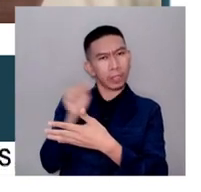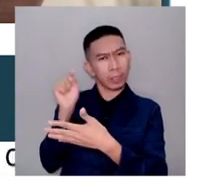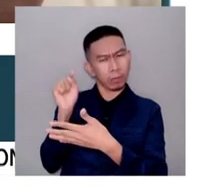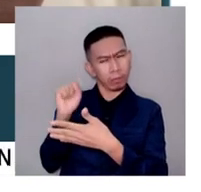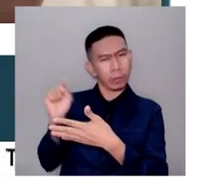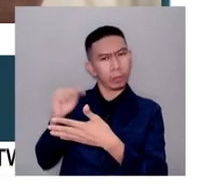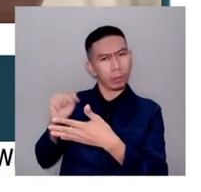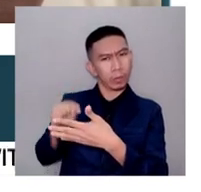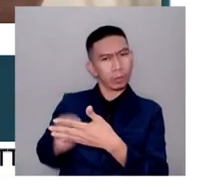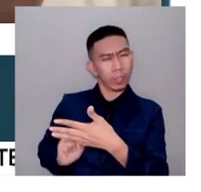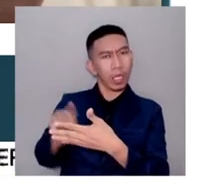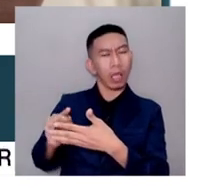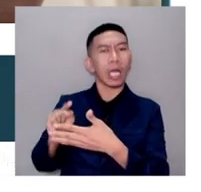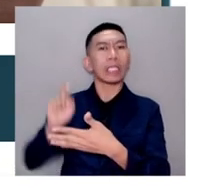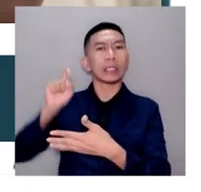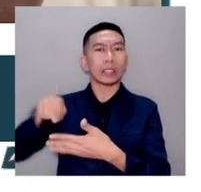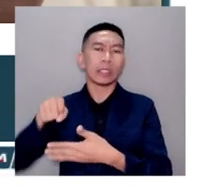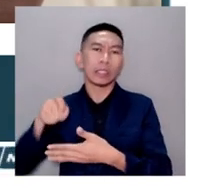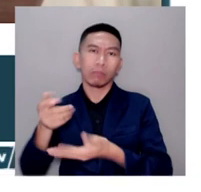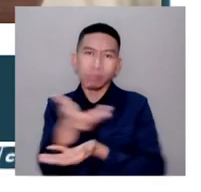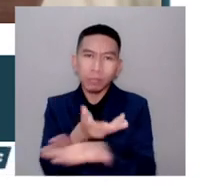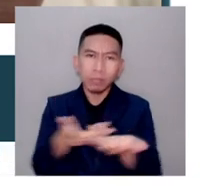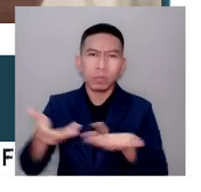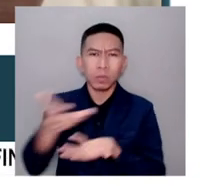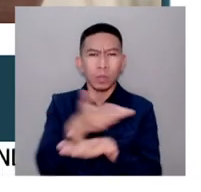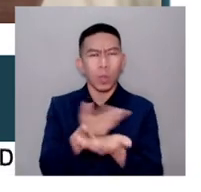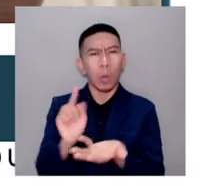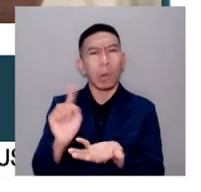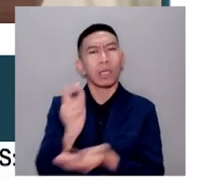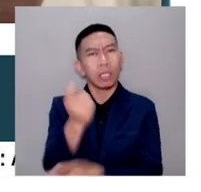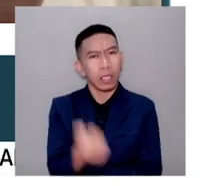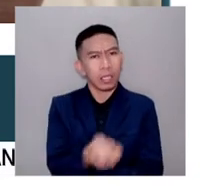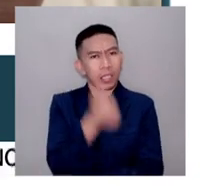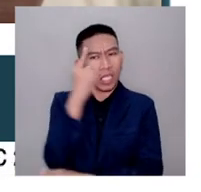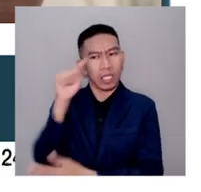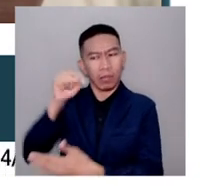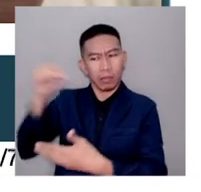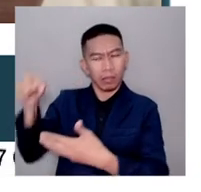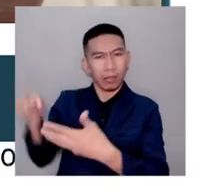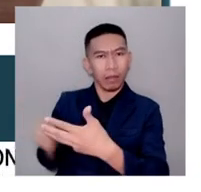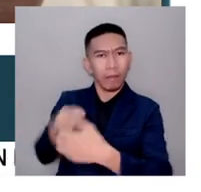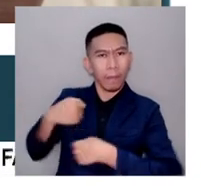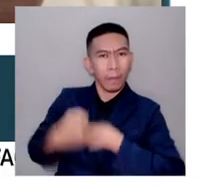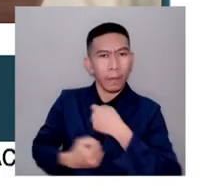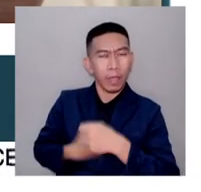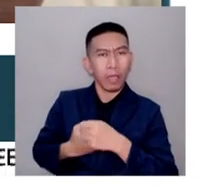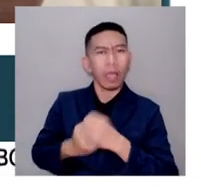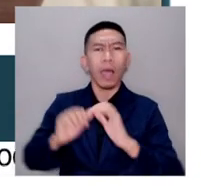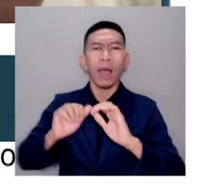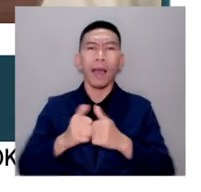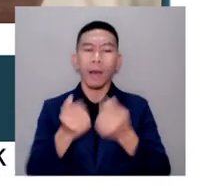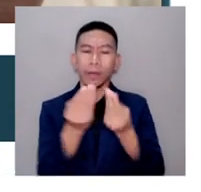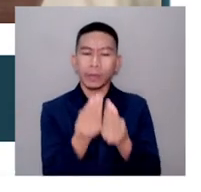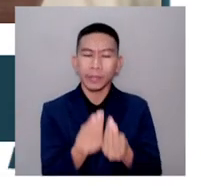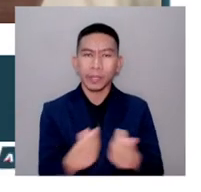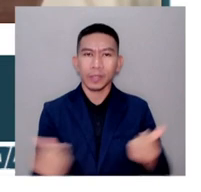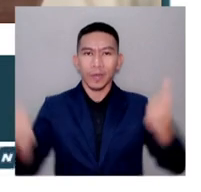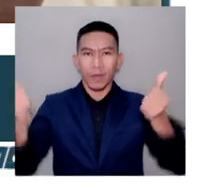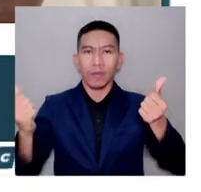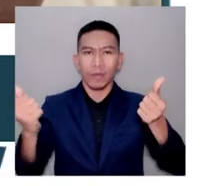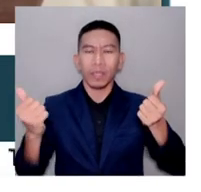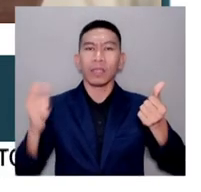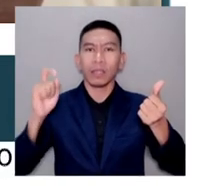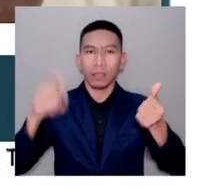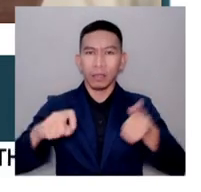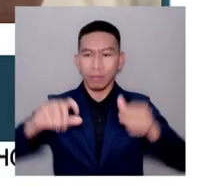pagkakaintindi natin sa mga pagdurusang ito at ano yung mga solusyon na mas sama-sama sa isang mas malawak na pagkakaisa nating